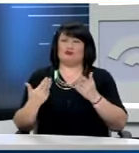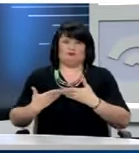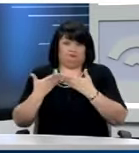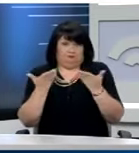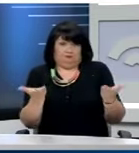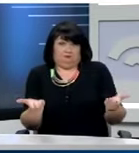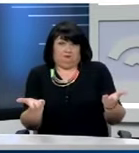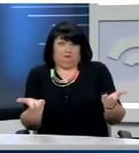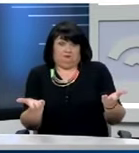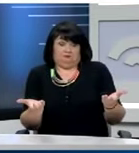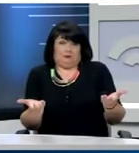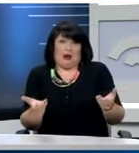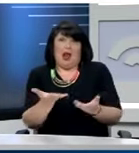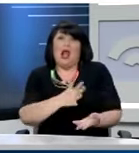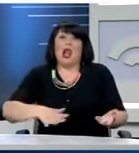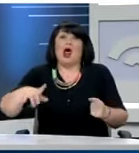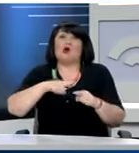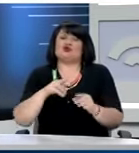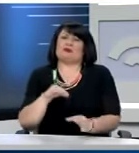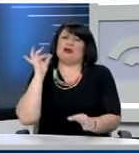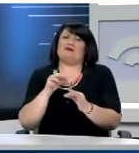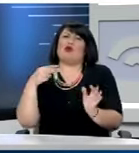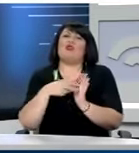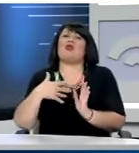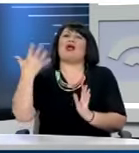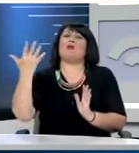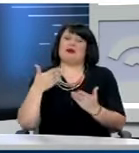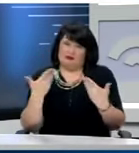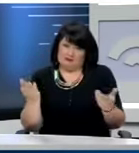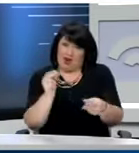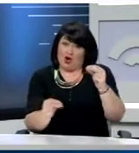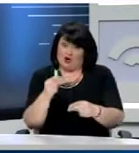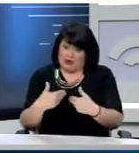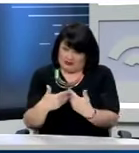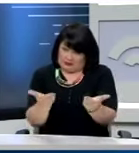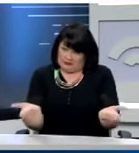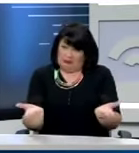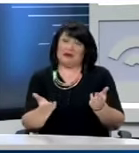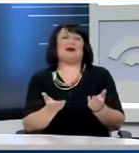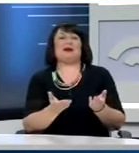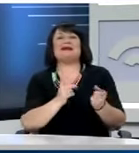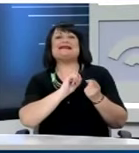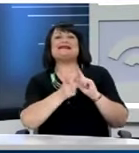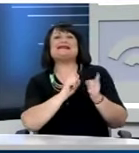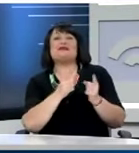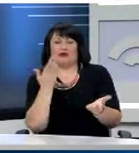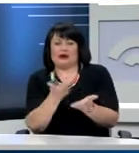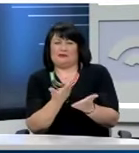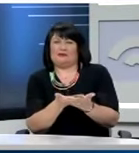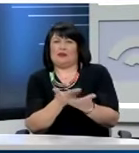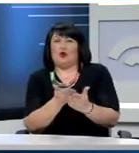στην κρίση του ελληνικού λαού το Σεπτέμβριο του 2015 με τη συμφωνία πάνω στο